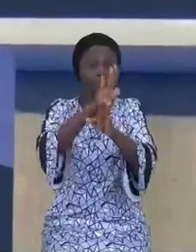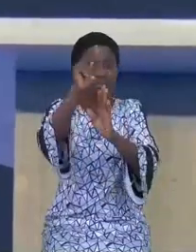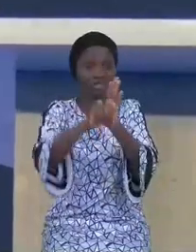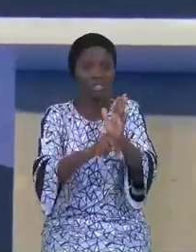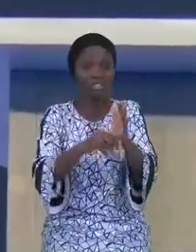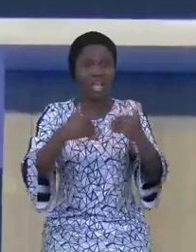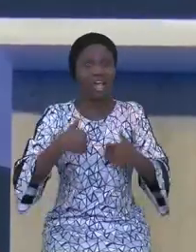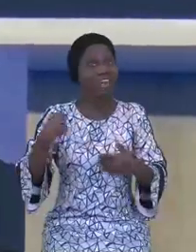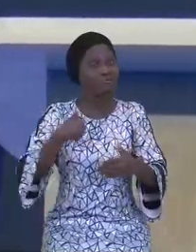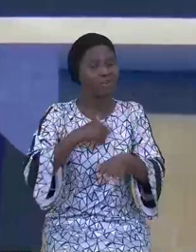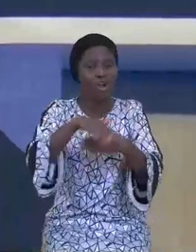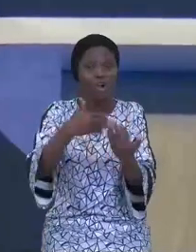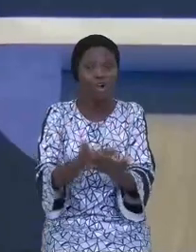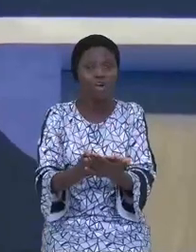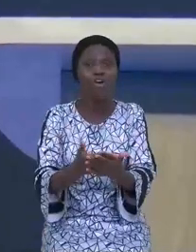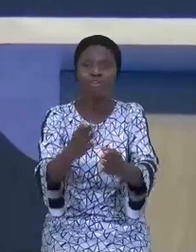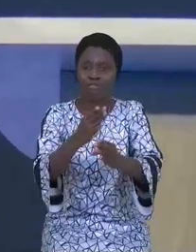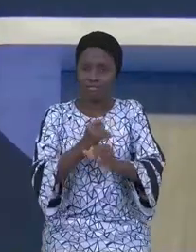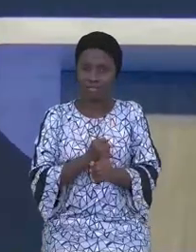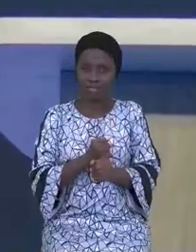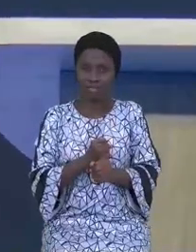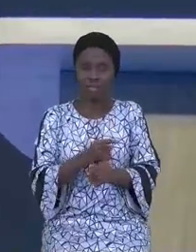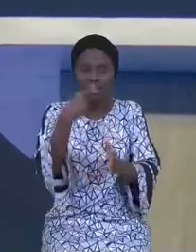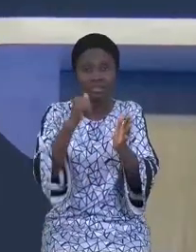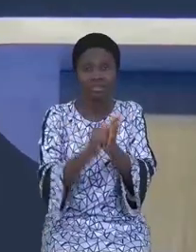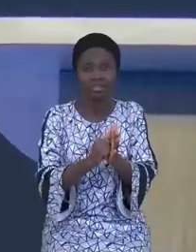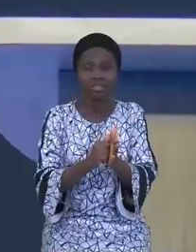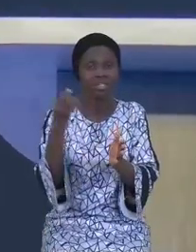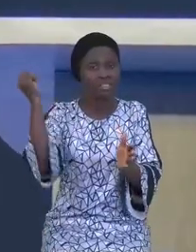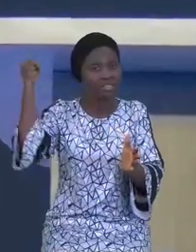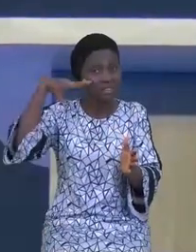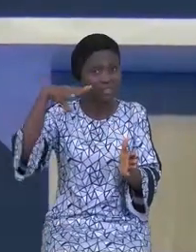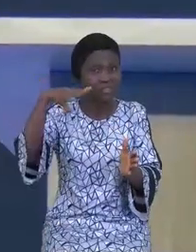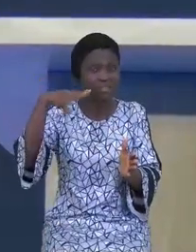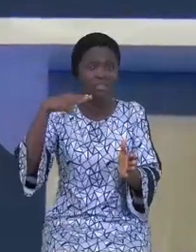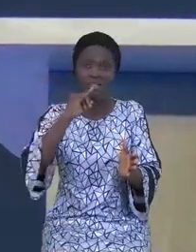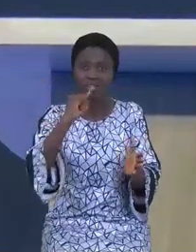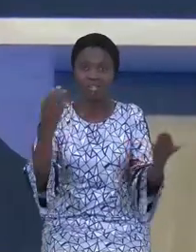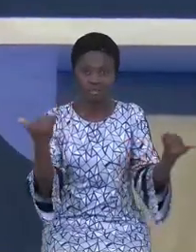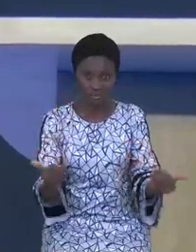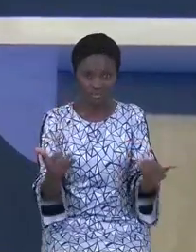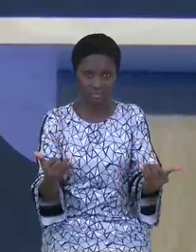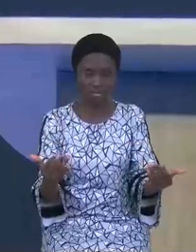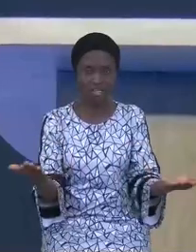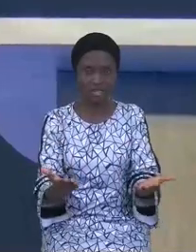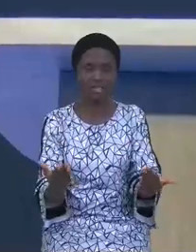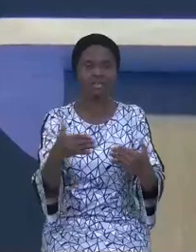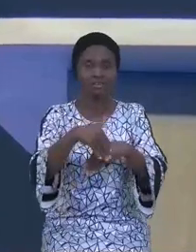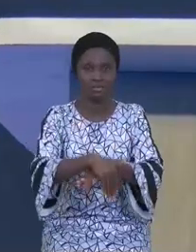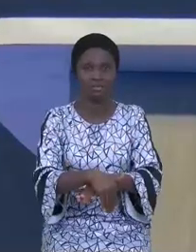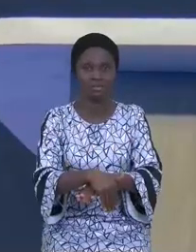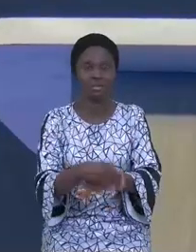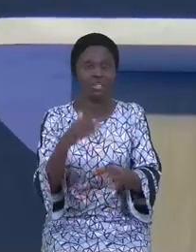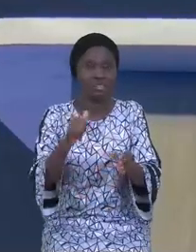Ça, c'est ça. Il nous dit que la grâce est pleine ce soir. Et la grâce est disponible ce soir. Et de cette plénitude, la grâce de